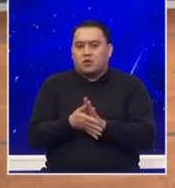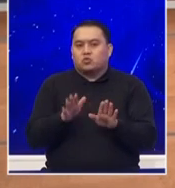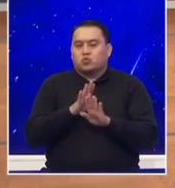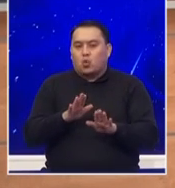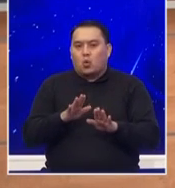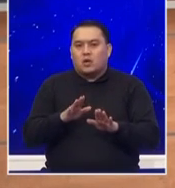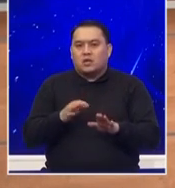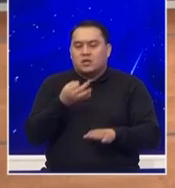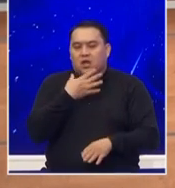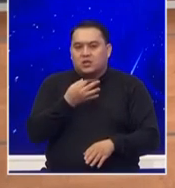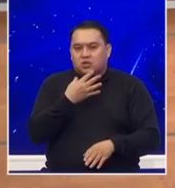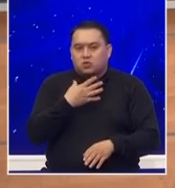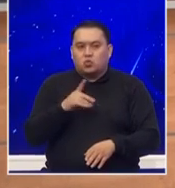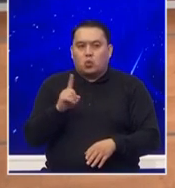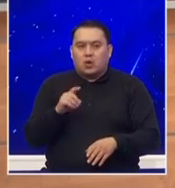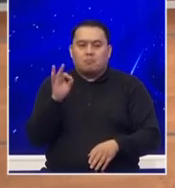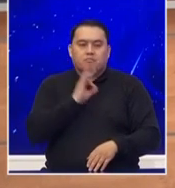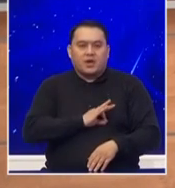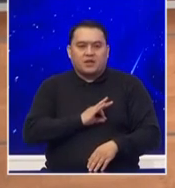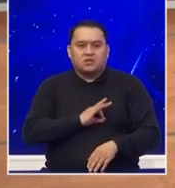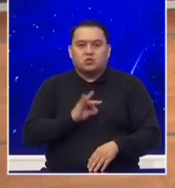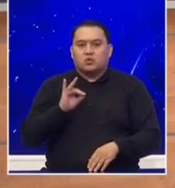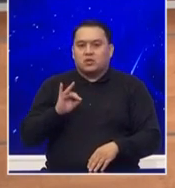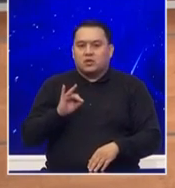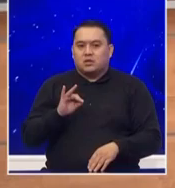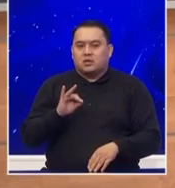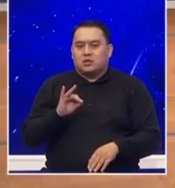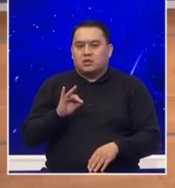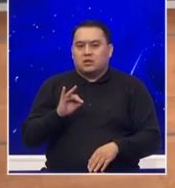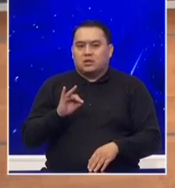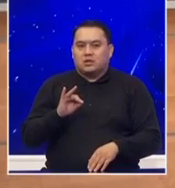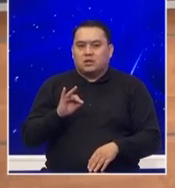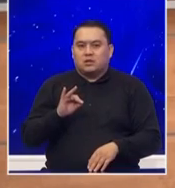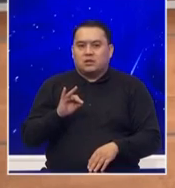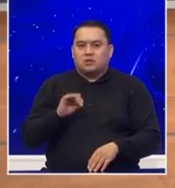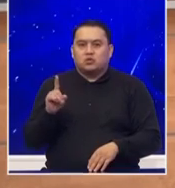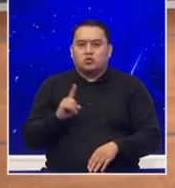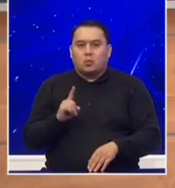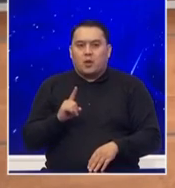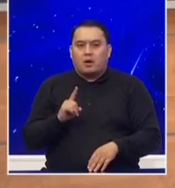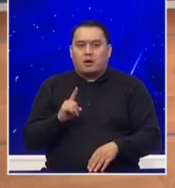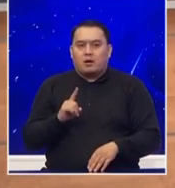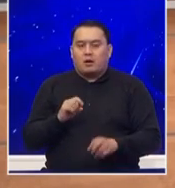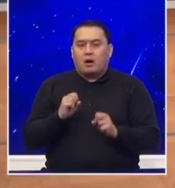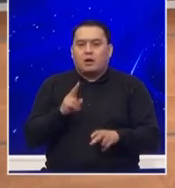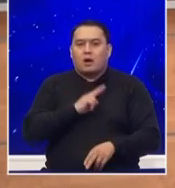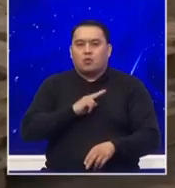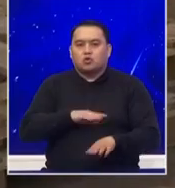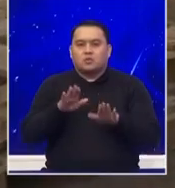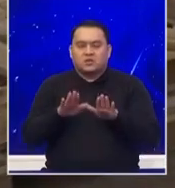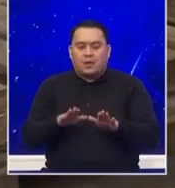я еще раз говорю, количество яиц и куриц, а именно, чтобы не потеряли как рабочие